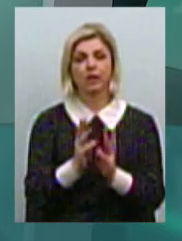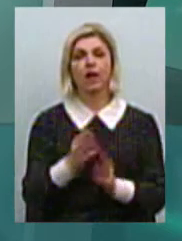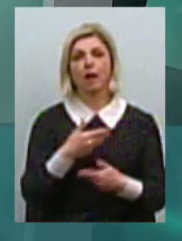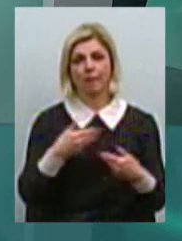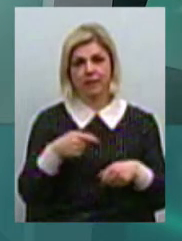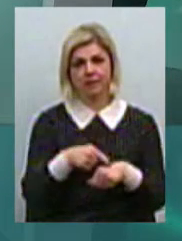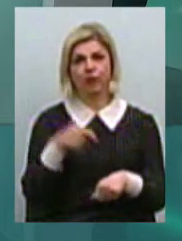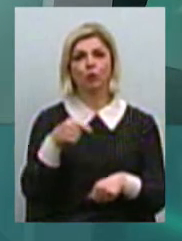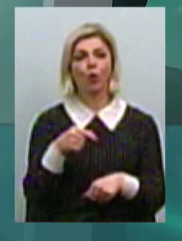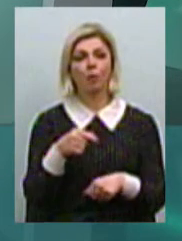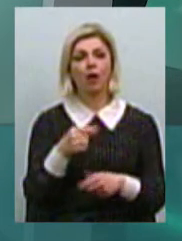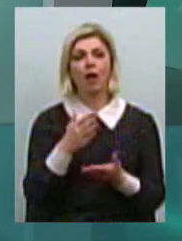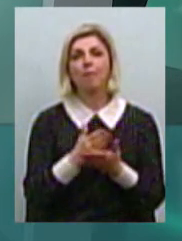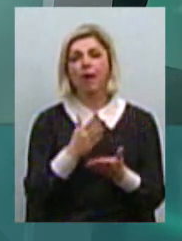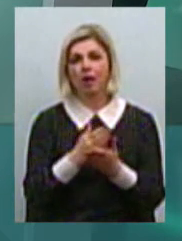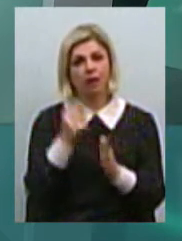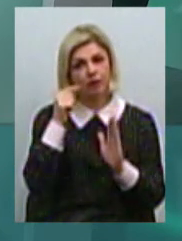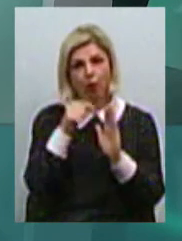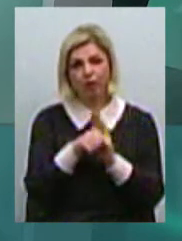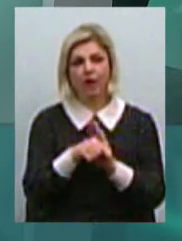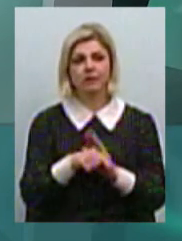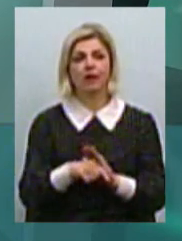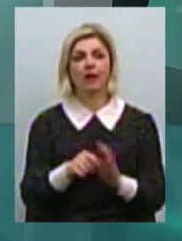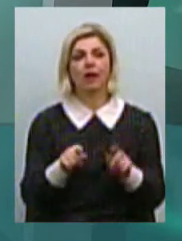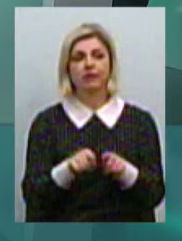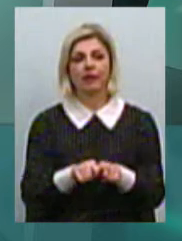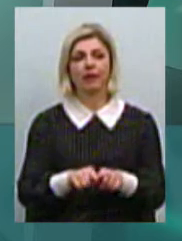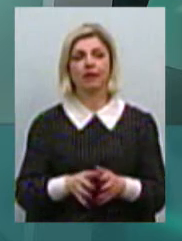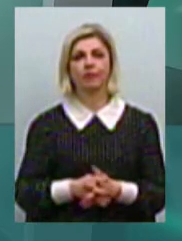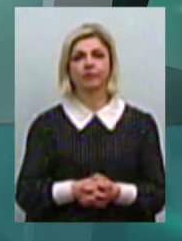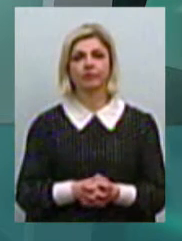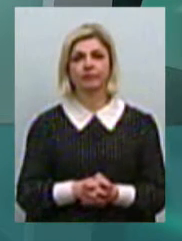свідомо малось на увазі отакий